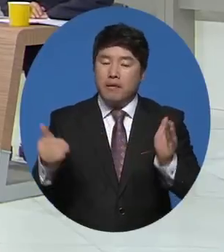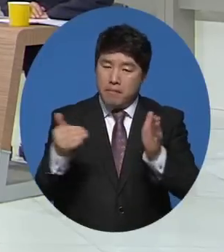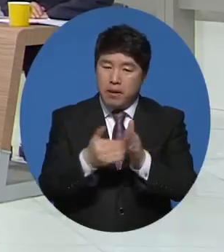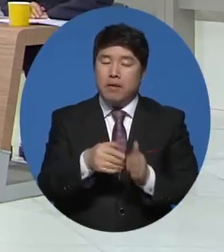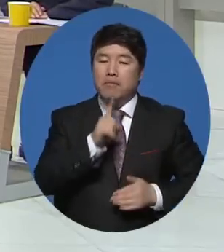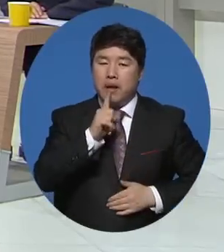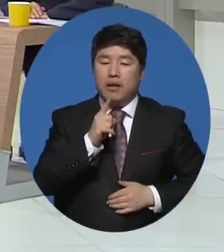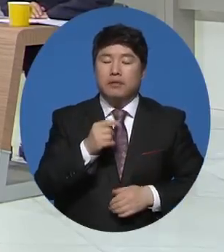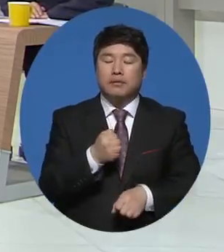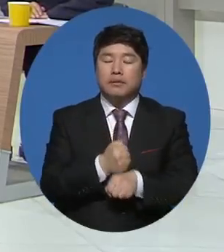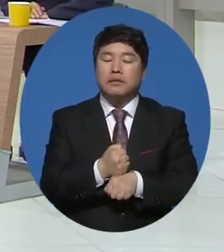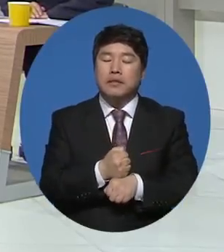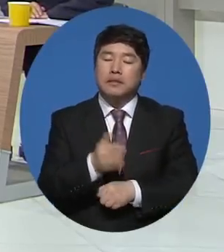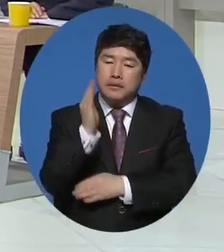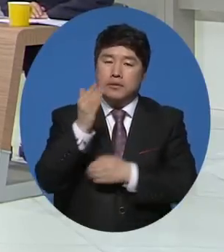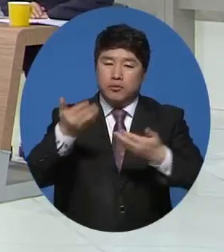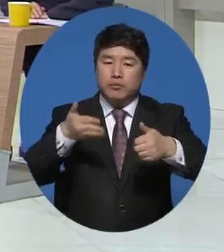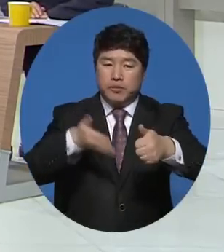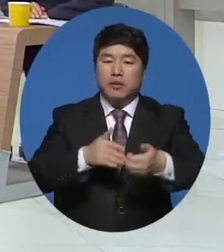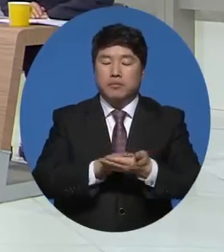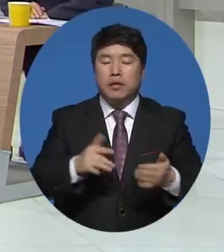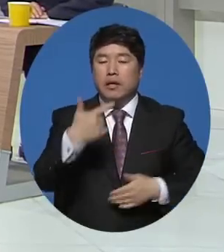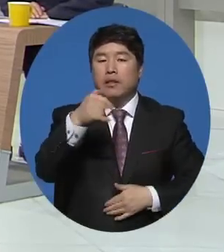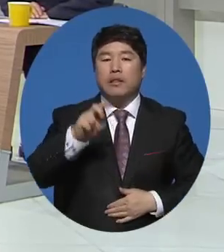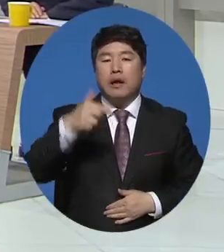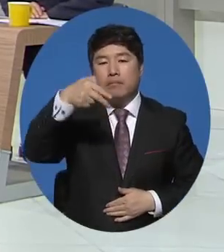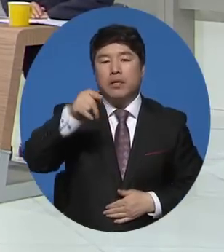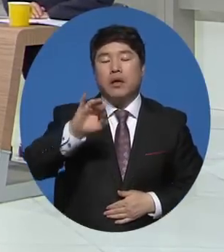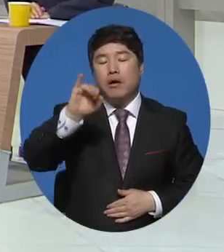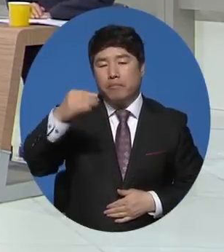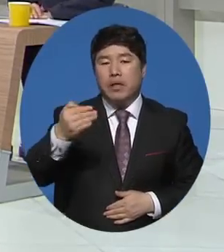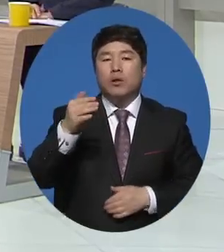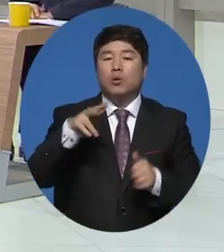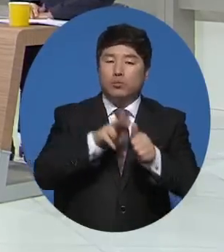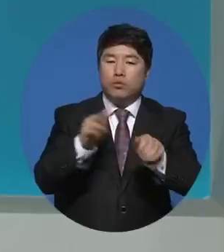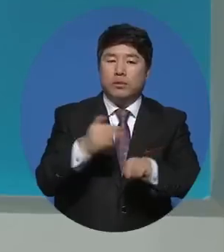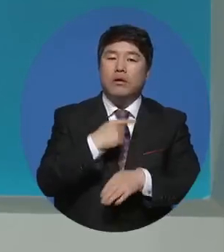삼아 얘기해 주시기 바랍니다 남경필 후보부터 1분